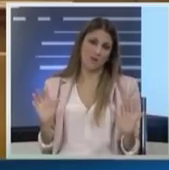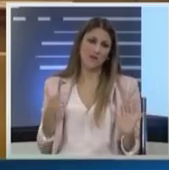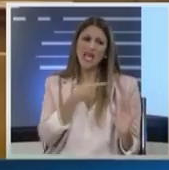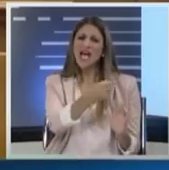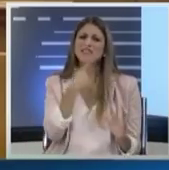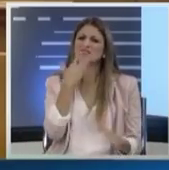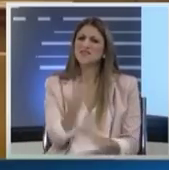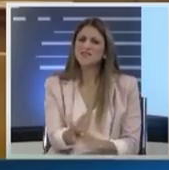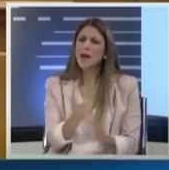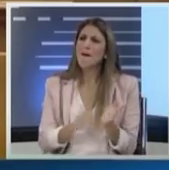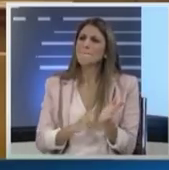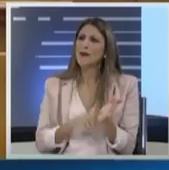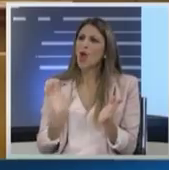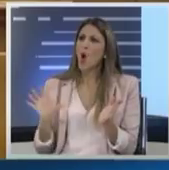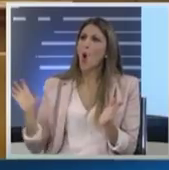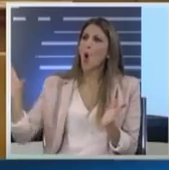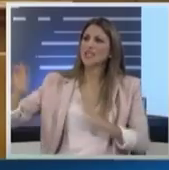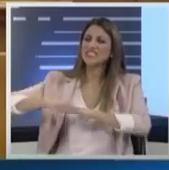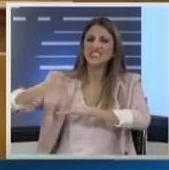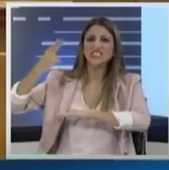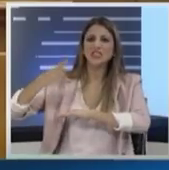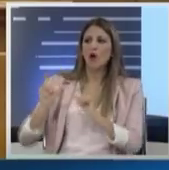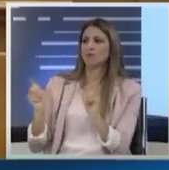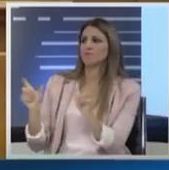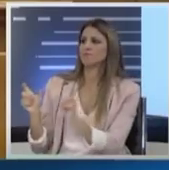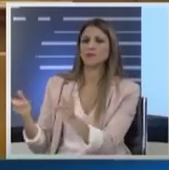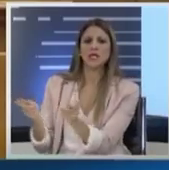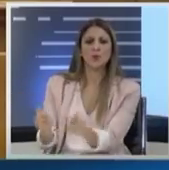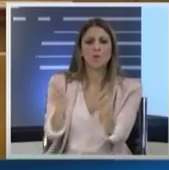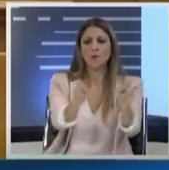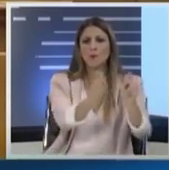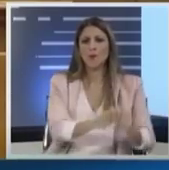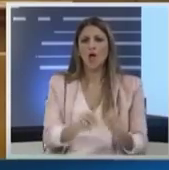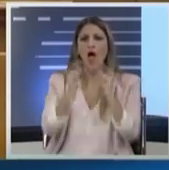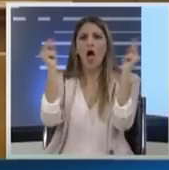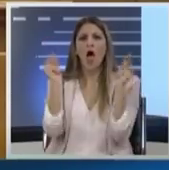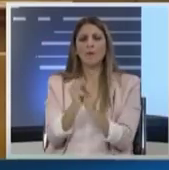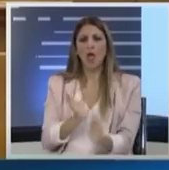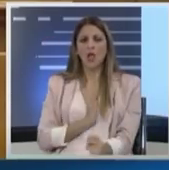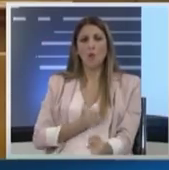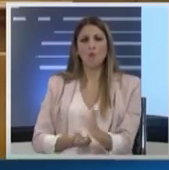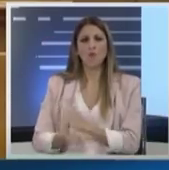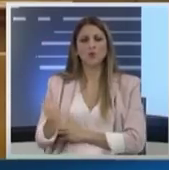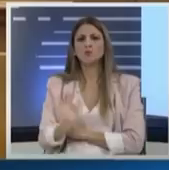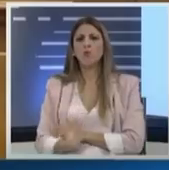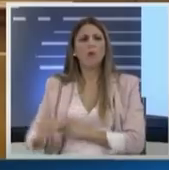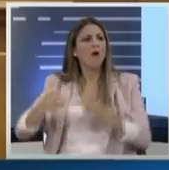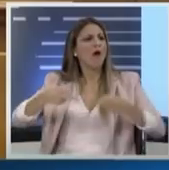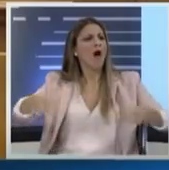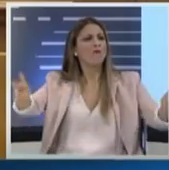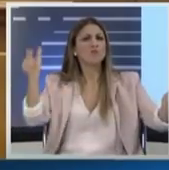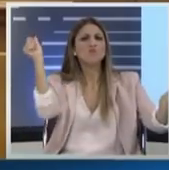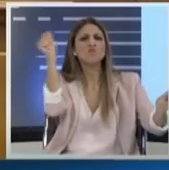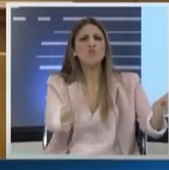τους. Εάν αφήσουμε, το λένε και αυτό, τους πρόσφυγες να πνίγονται στη θάλασσα, στη Μεσόγειο και στο